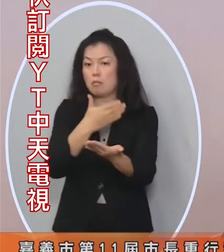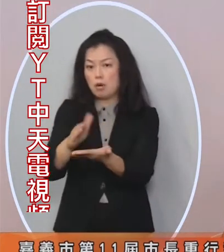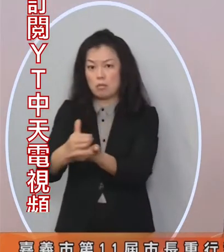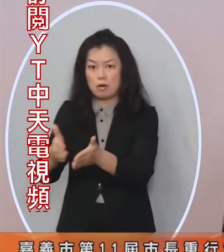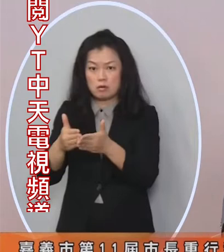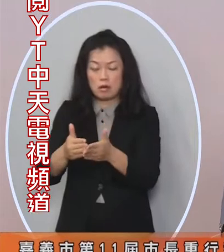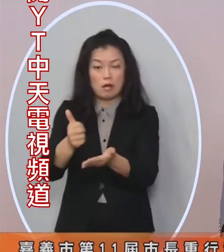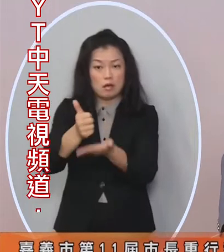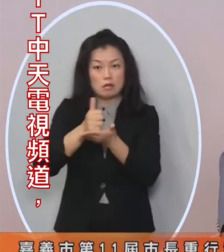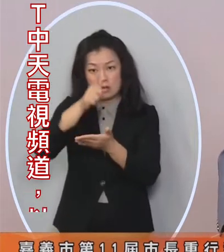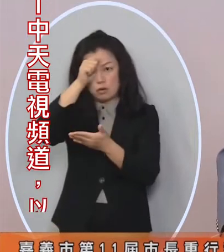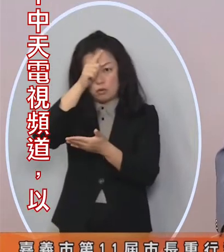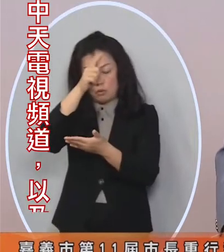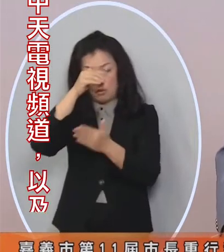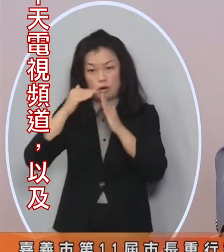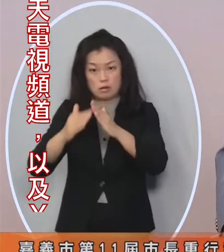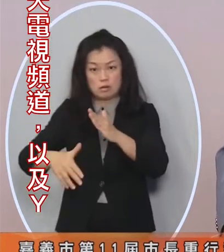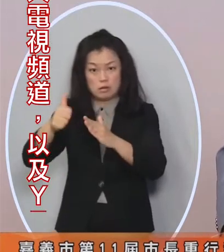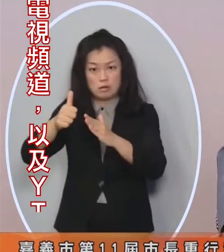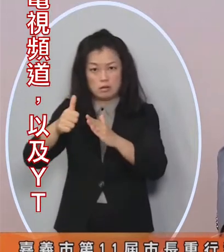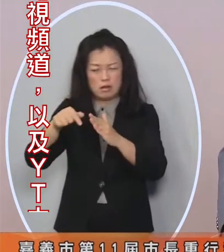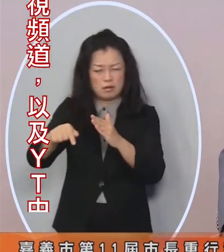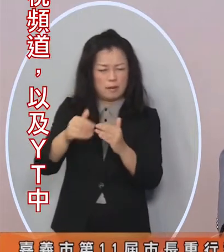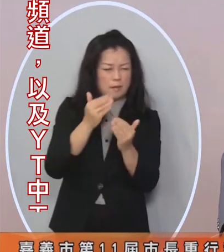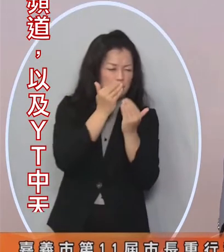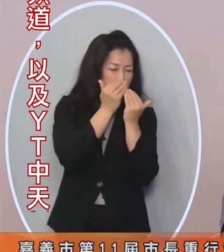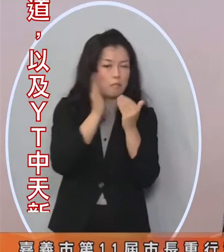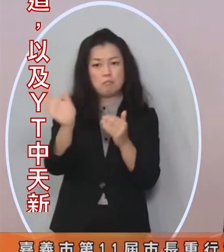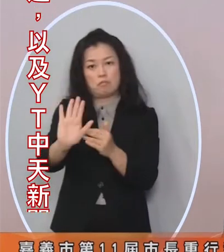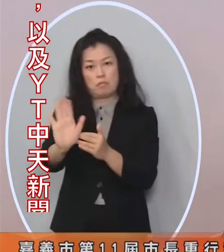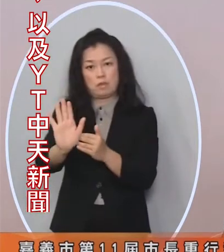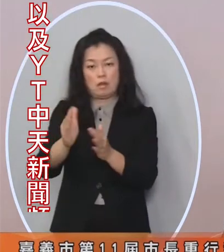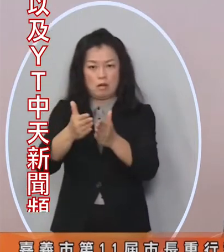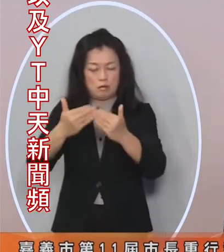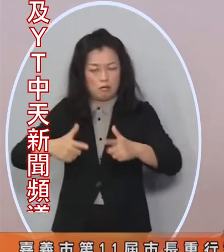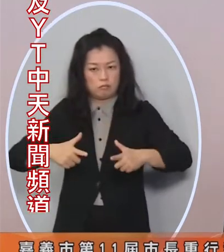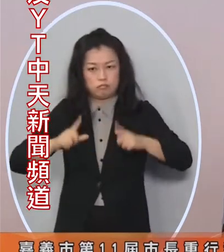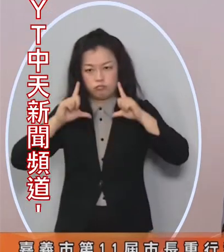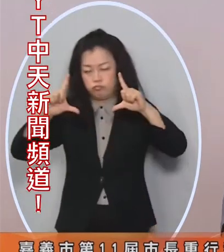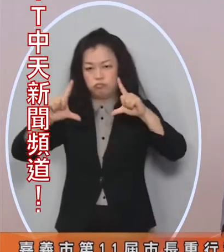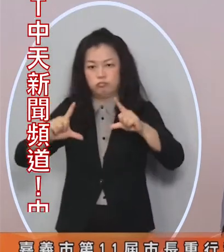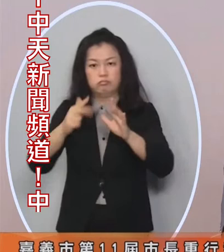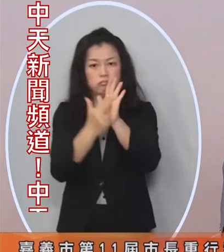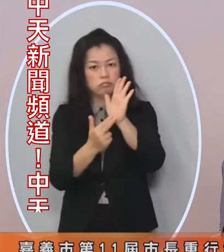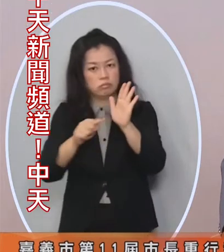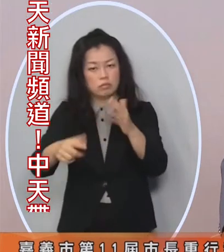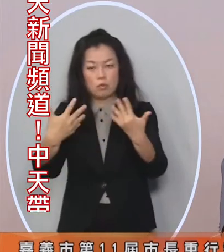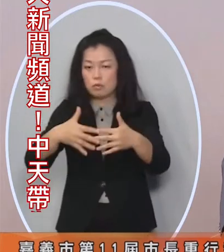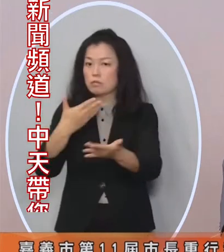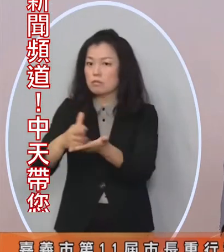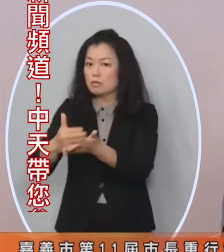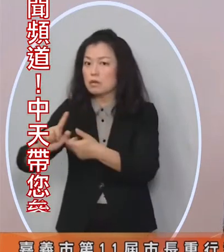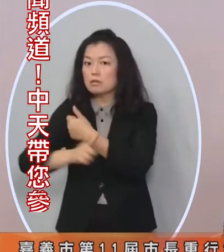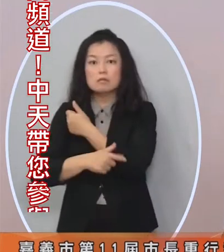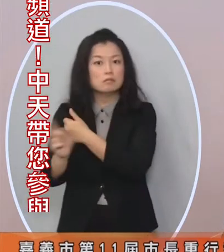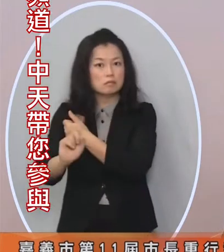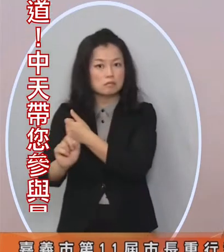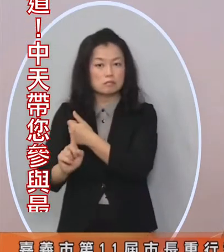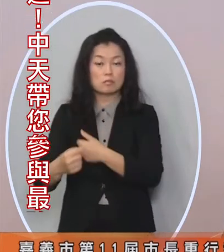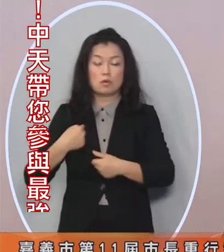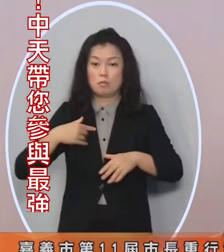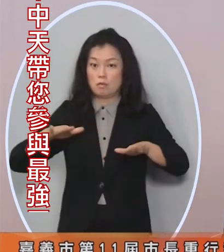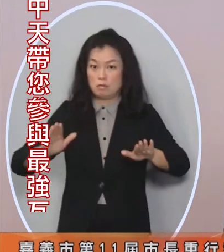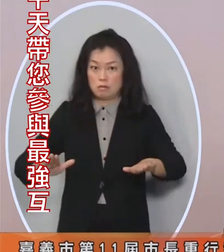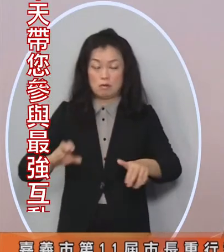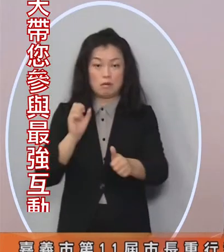长不要回避，等一下赶快回答你要解决，怎么解决这些问题。所以我们要告诉大家的是，一个严肃的时